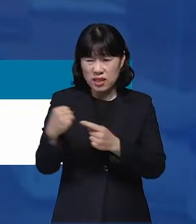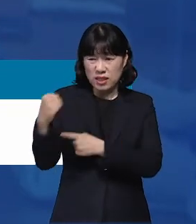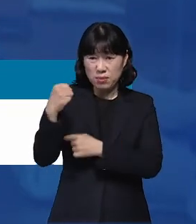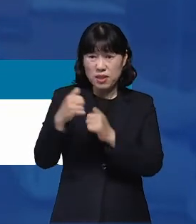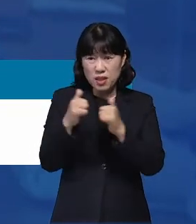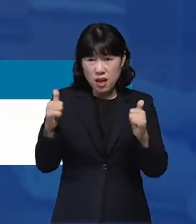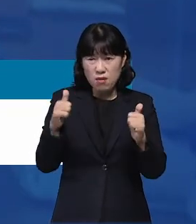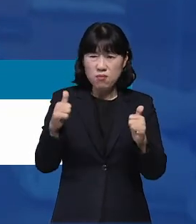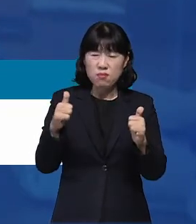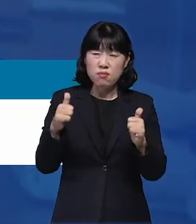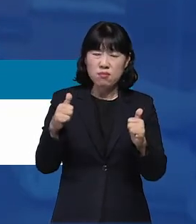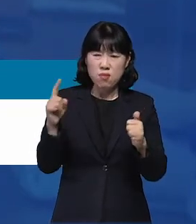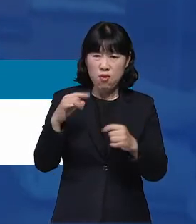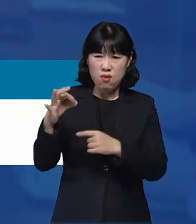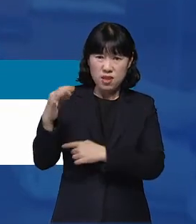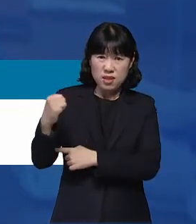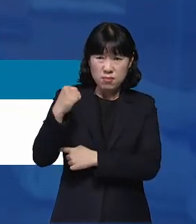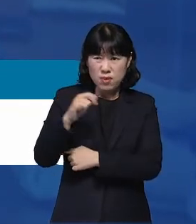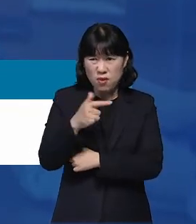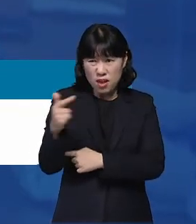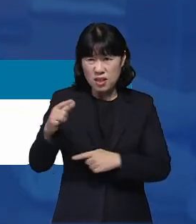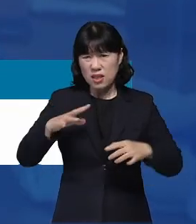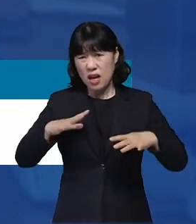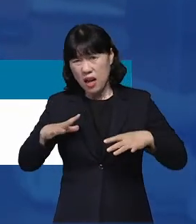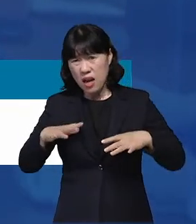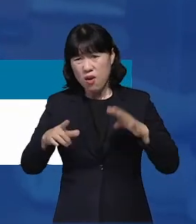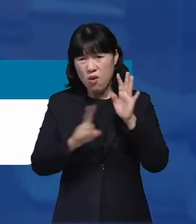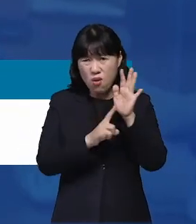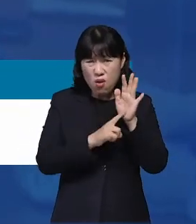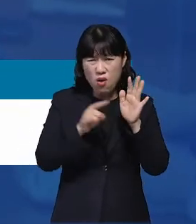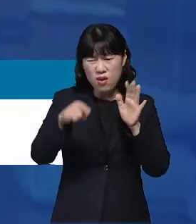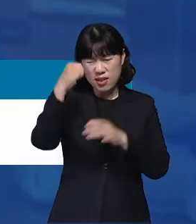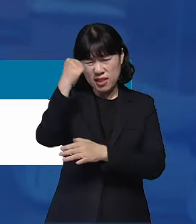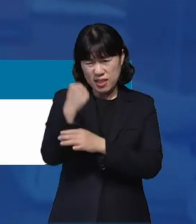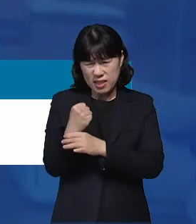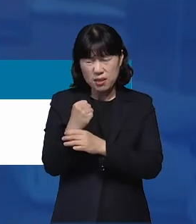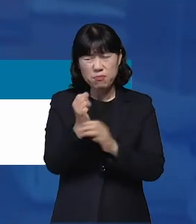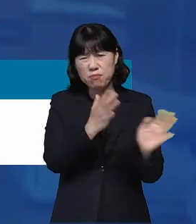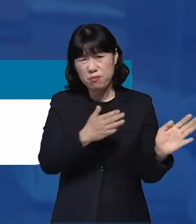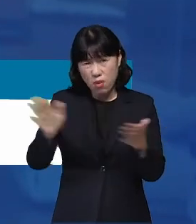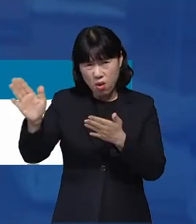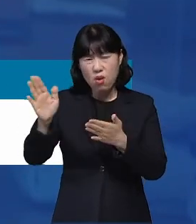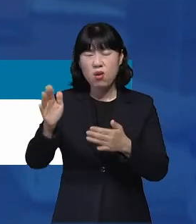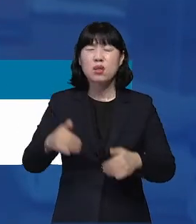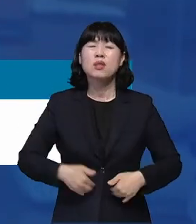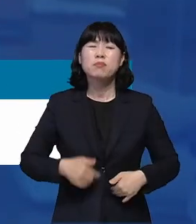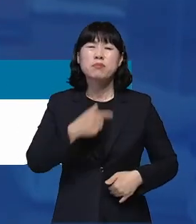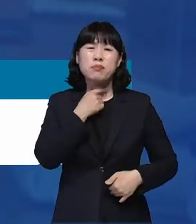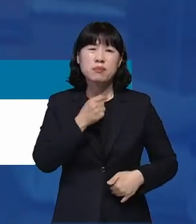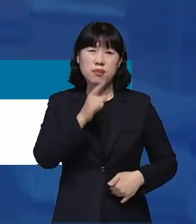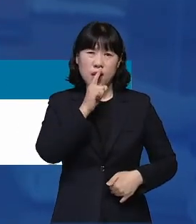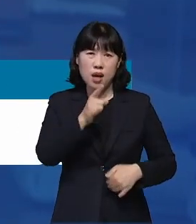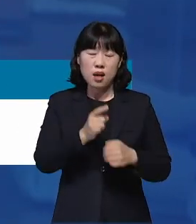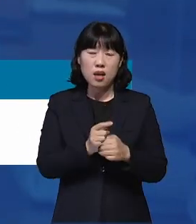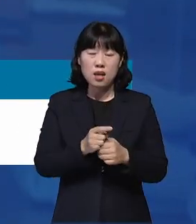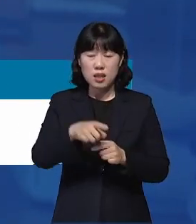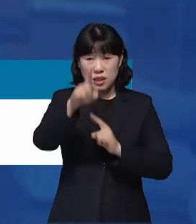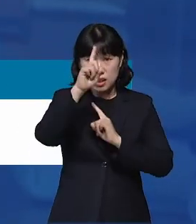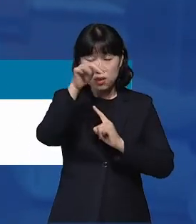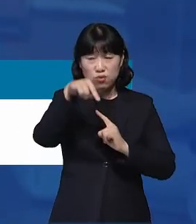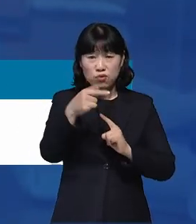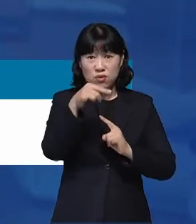거를 또 국민들에게 그 저 선전하고 홍보하는 거 이런 낡은 정치를 좀 싹 바꿔 바르라는 거구요 아니 이준석